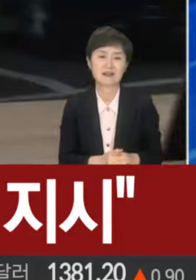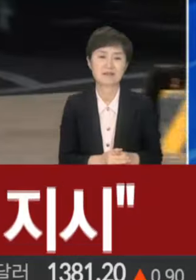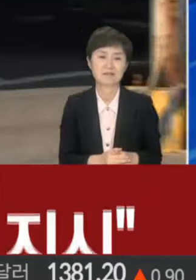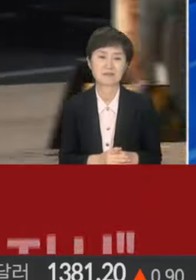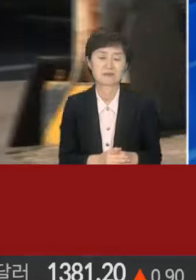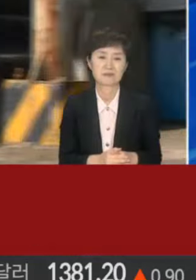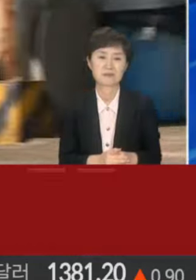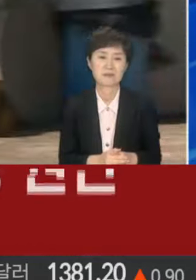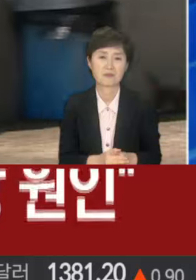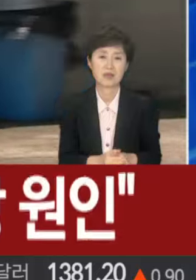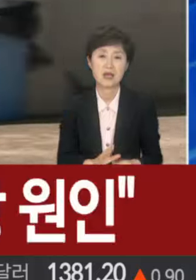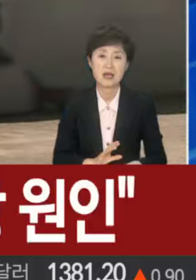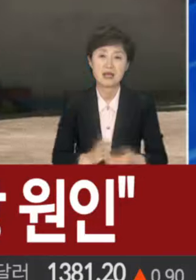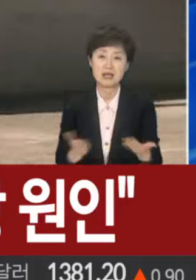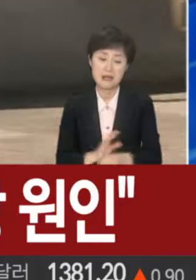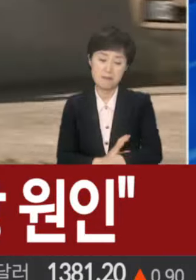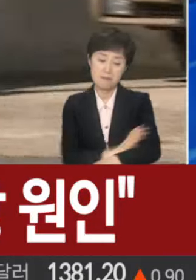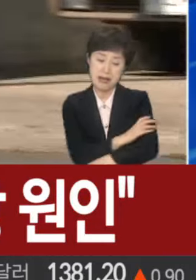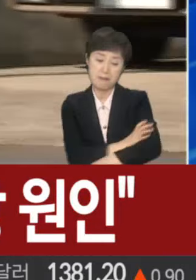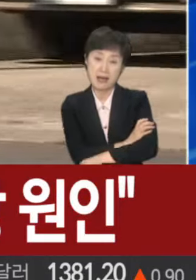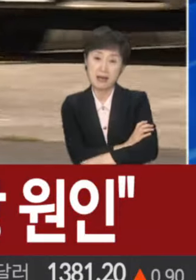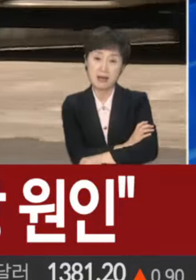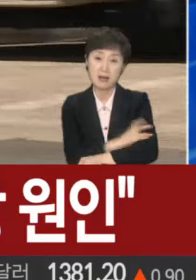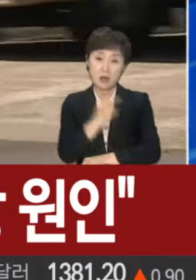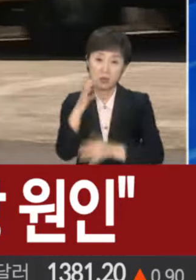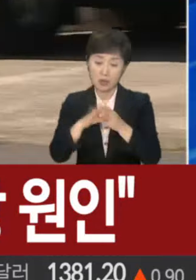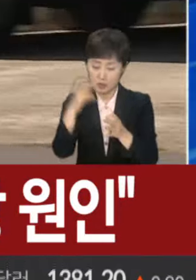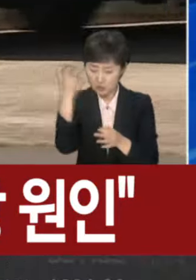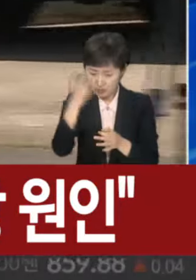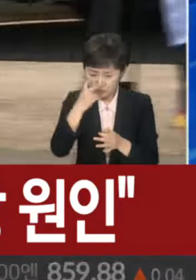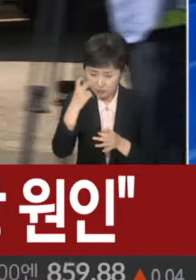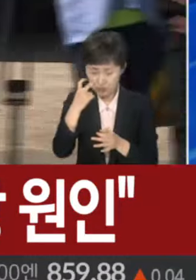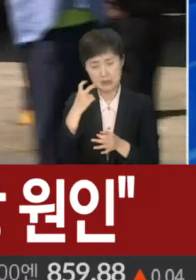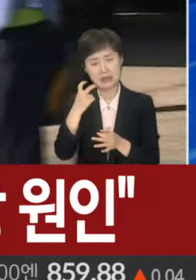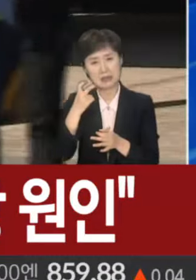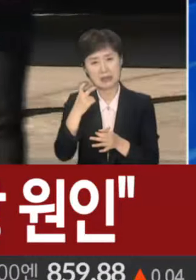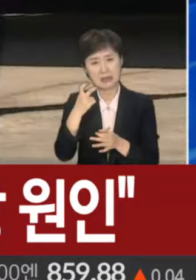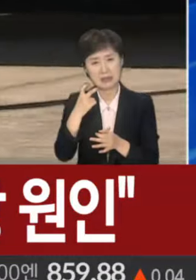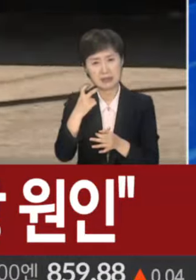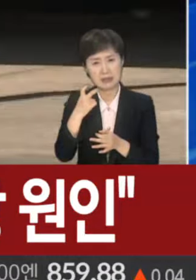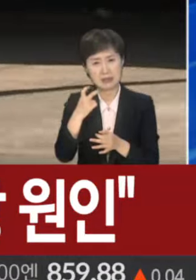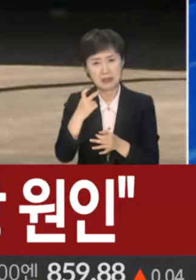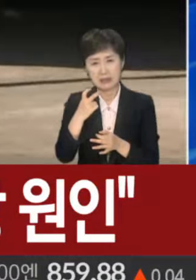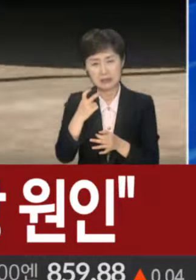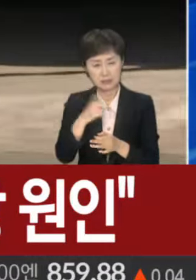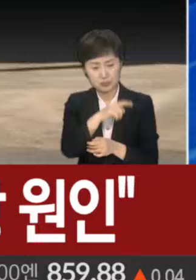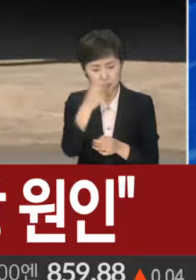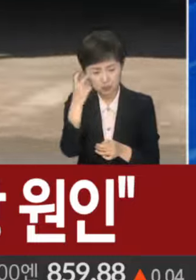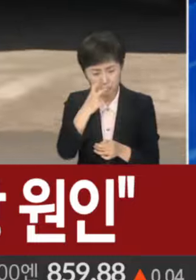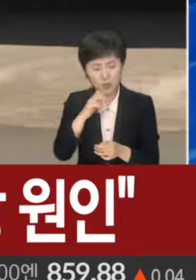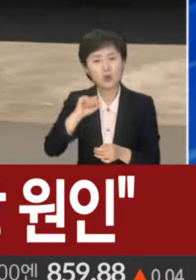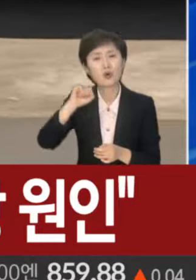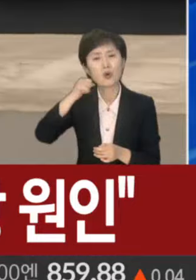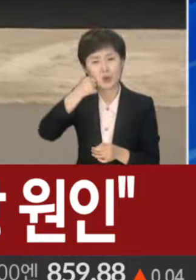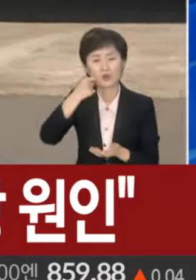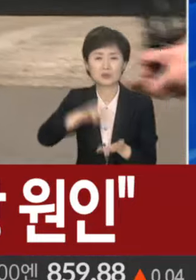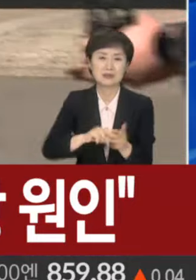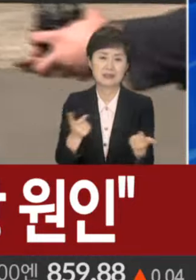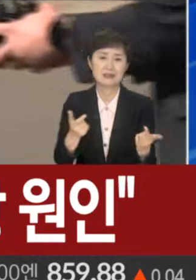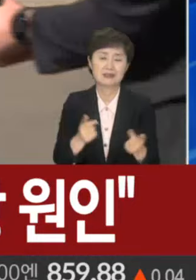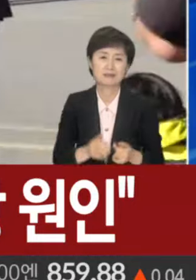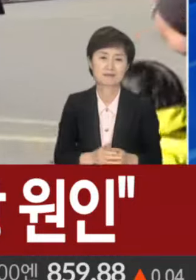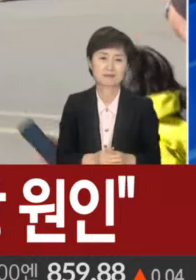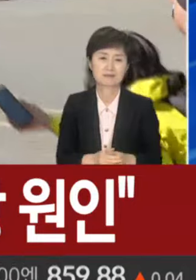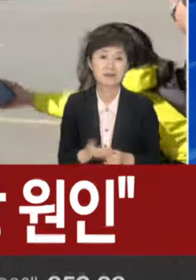그래서 사실상 이 직권남용 관련한 수사도 다소간 이 동력을 좀 상실할 이게 탄력을 좀 받기 어려운 예. 그런 상황이 됐다고 볼 수 있을 것